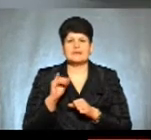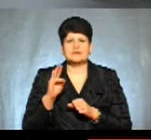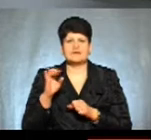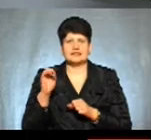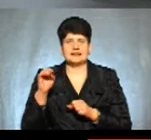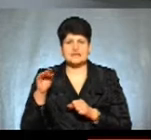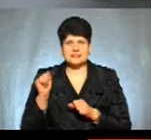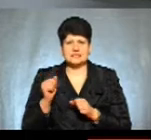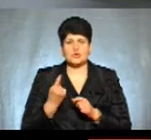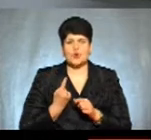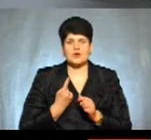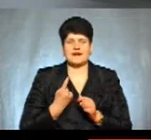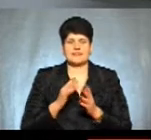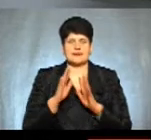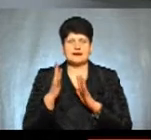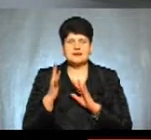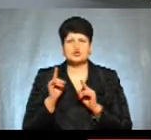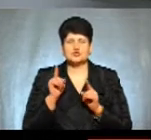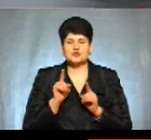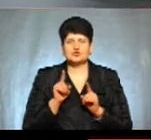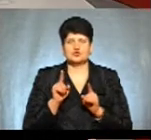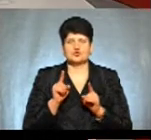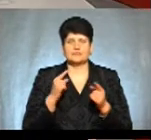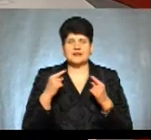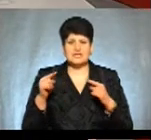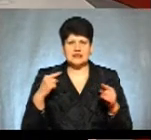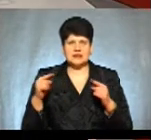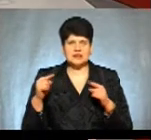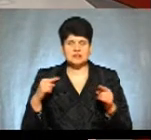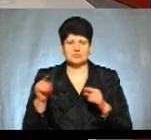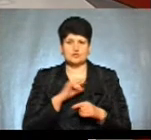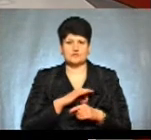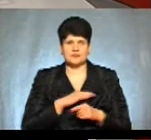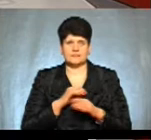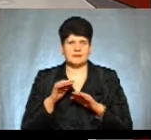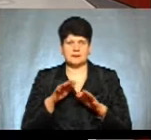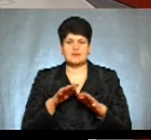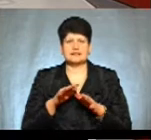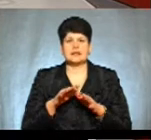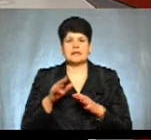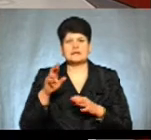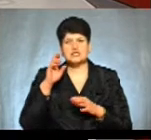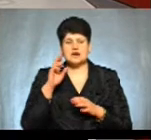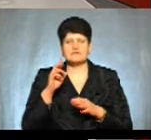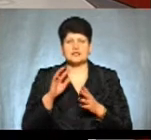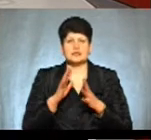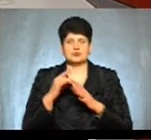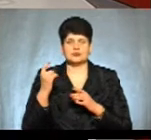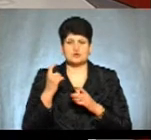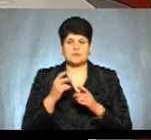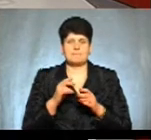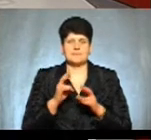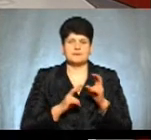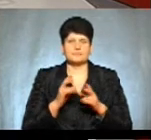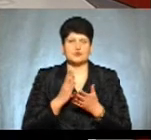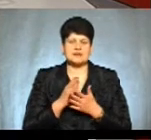інвентаризацію і охороняти ліс, щоб тінь від інших користувачів не падала на державні лісогосподарські підприємства. В нас є коментар